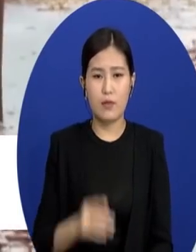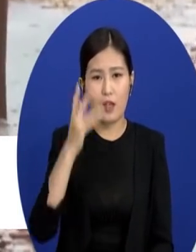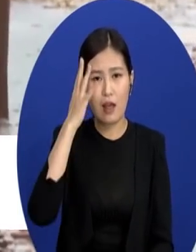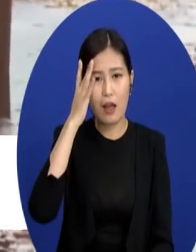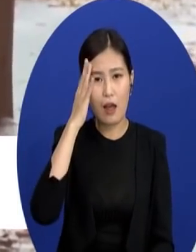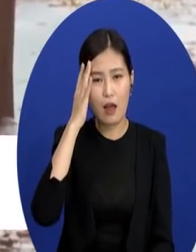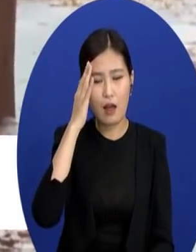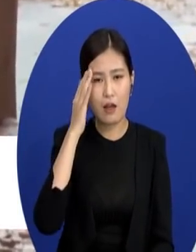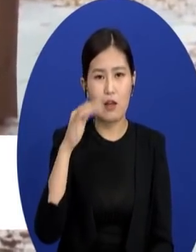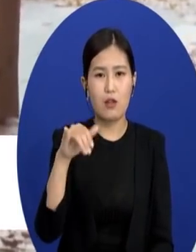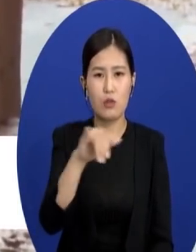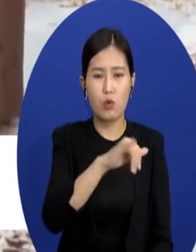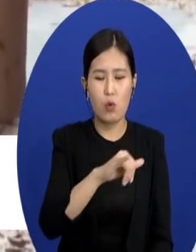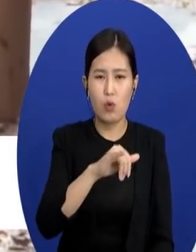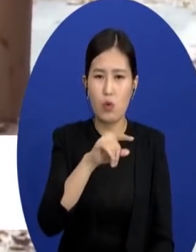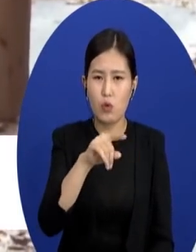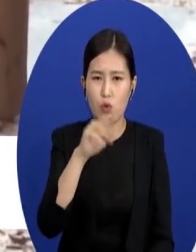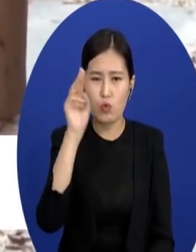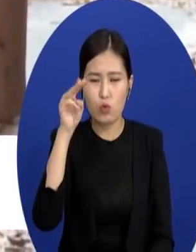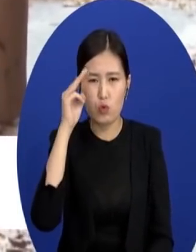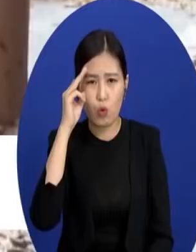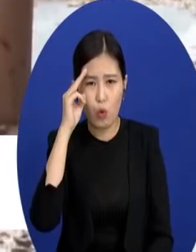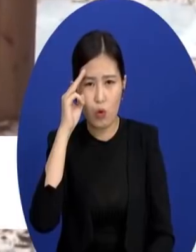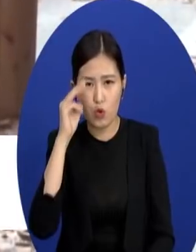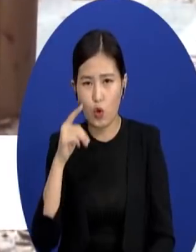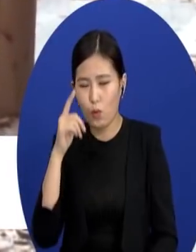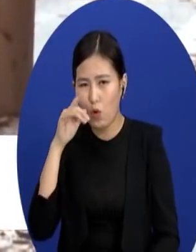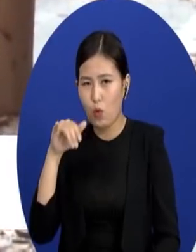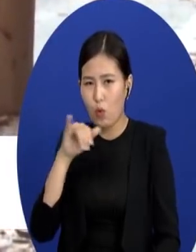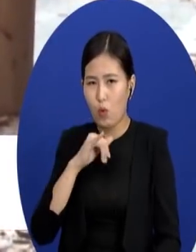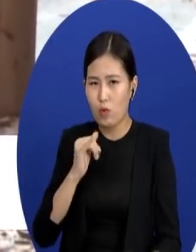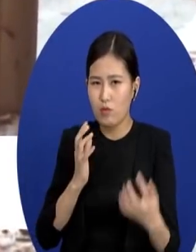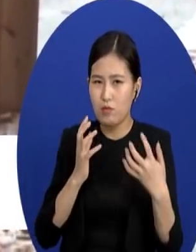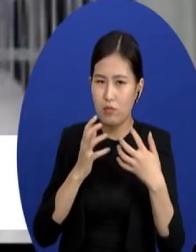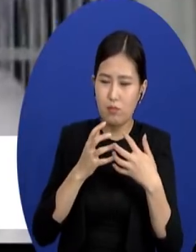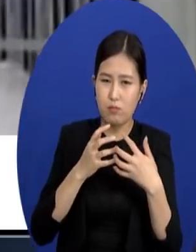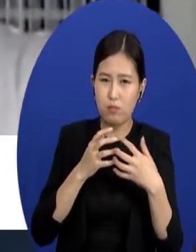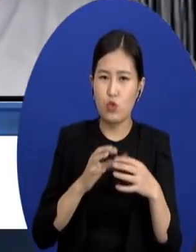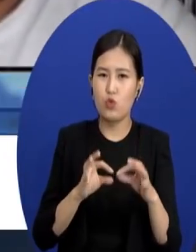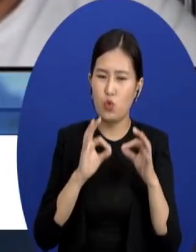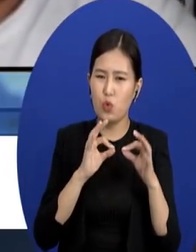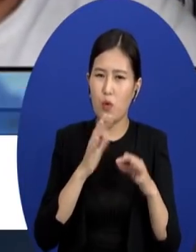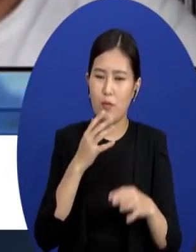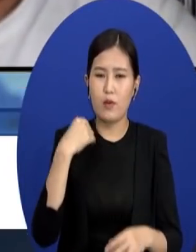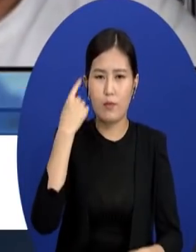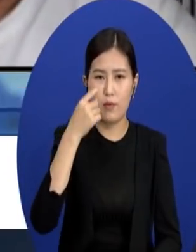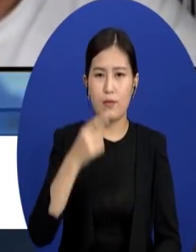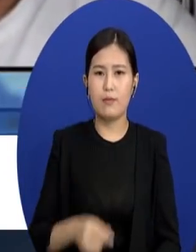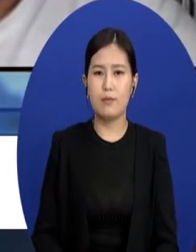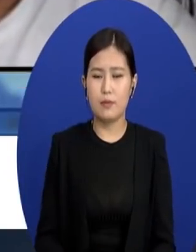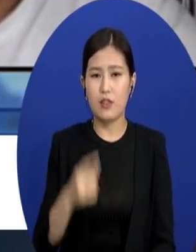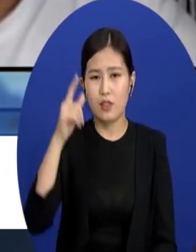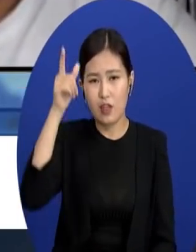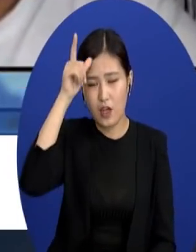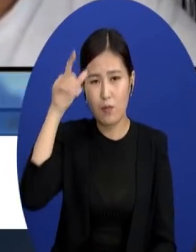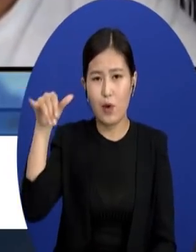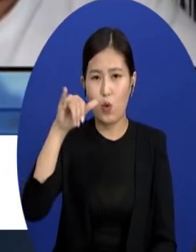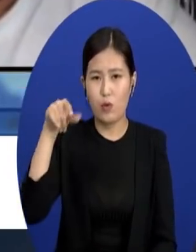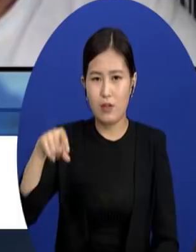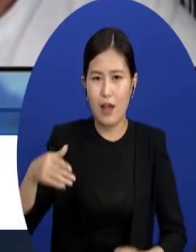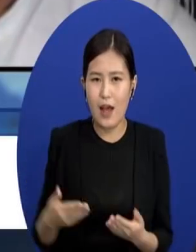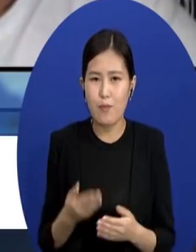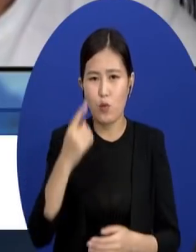байгаа төслүүдээ судлаад ингээд явах нь зөв баха гэж ингэж боддгийн шүү дээ. Ер нь бол өнөөдөр Герман улсад хичнээн Монгол иргэн байна.